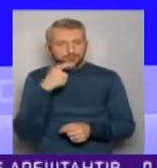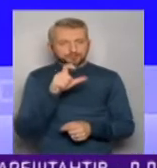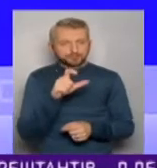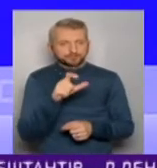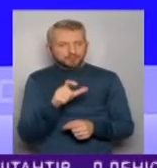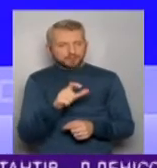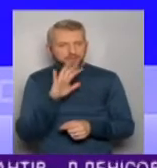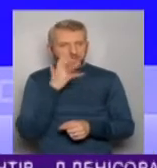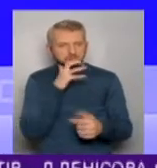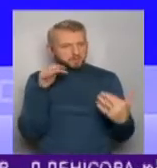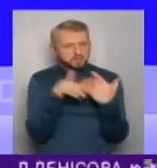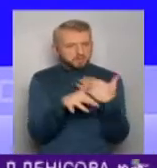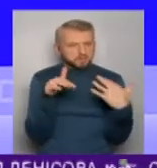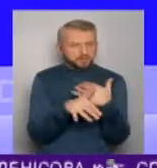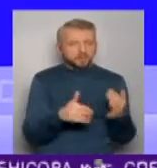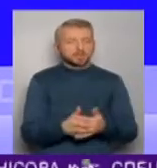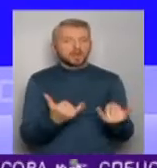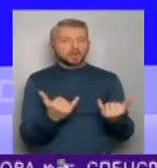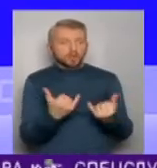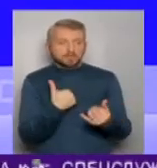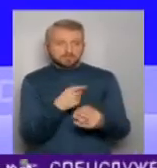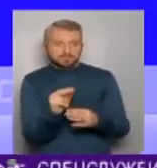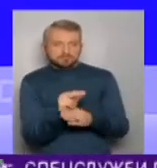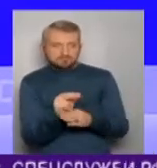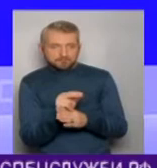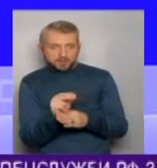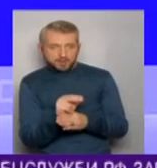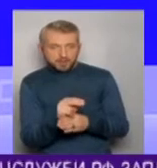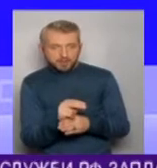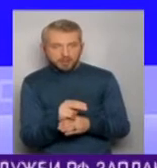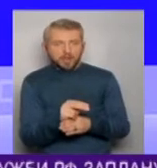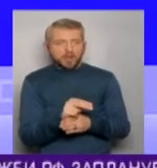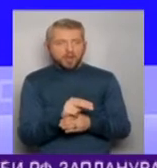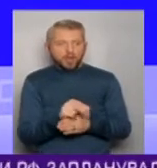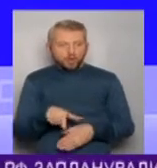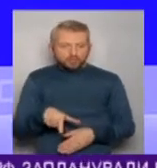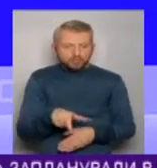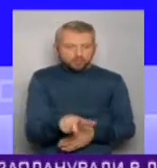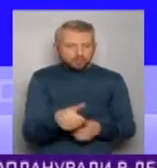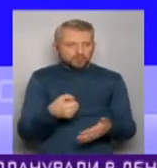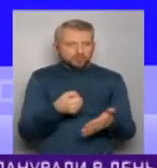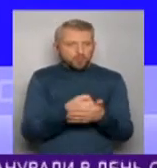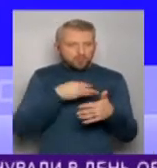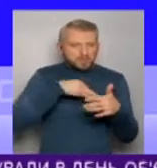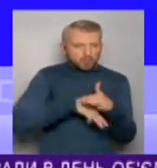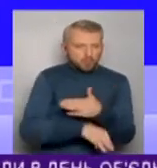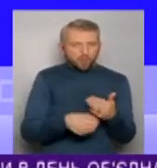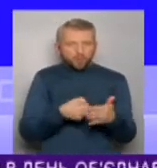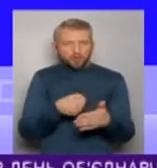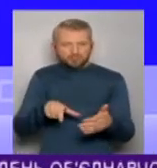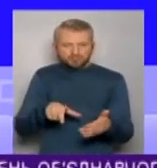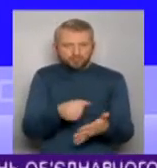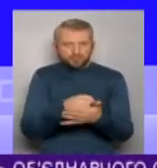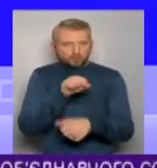такий серйозний рух. На сьогоднішній день ми підправляємо підходи до метрополітену, підходи до зупинок громадського